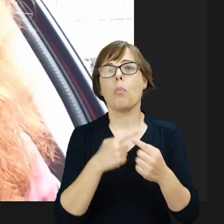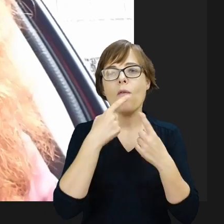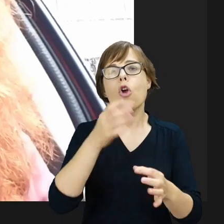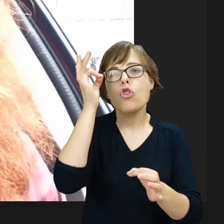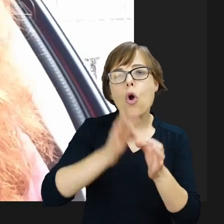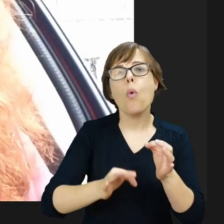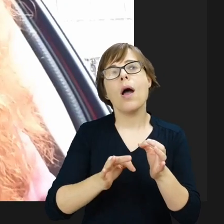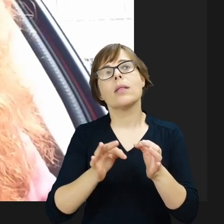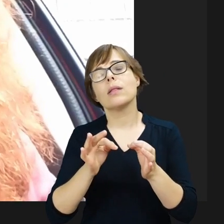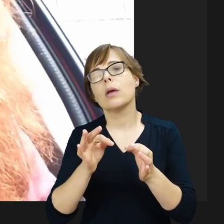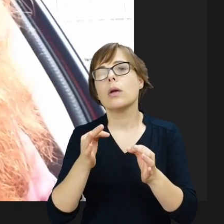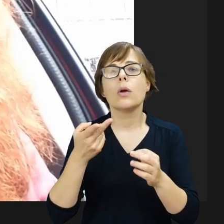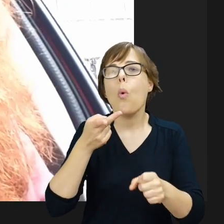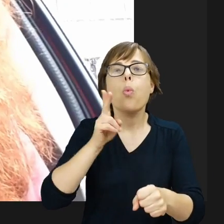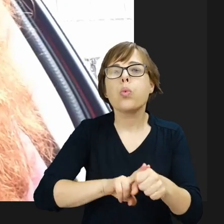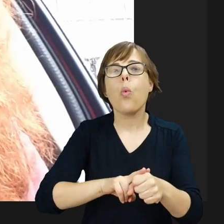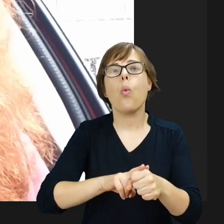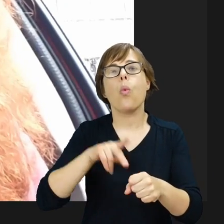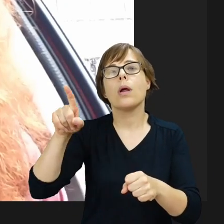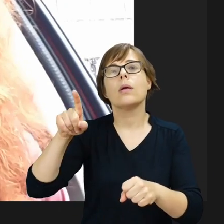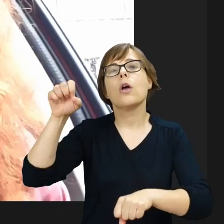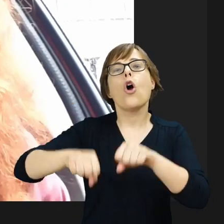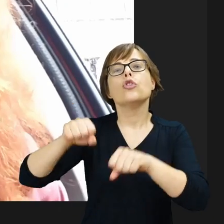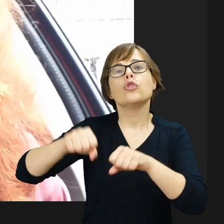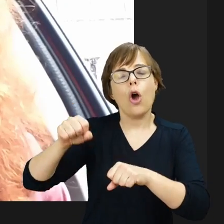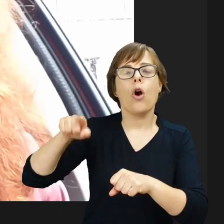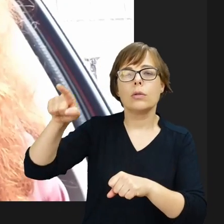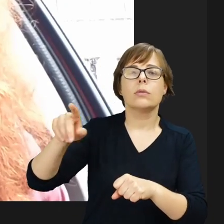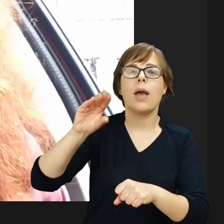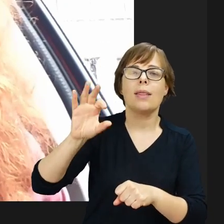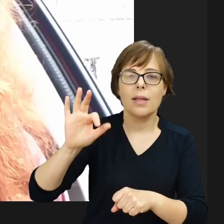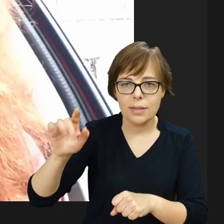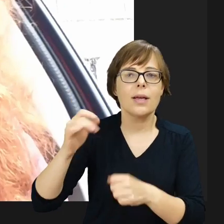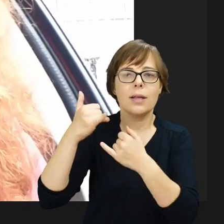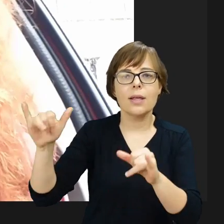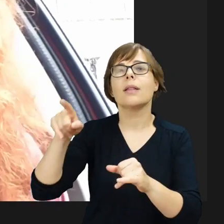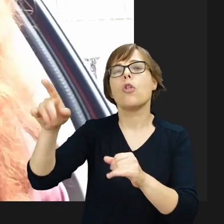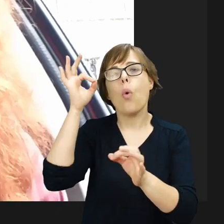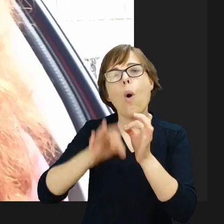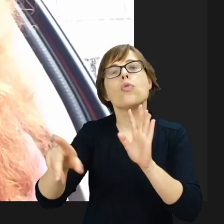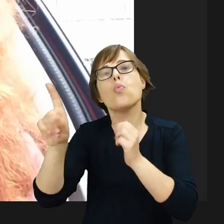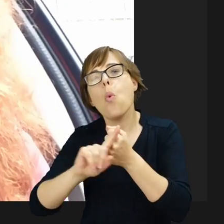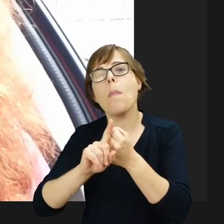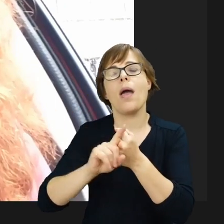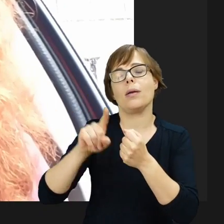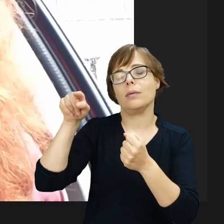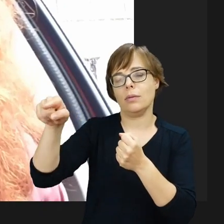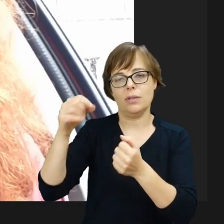sygnatury tych orzeczeń międzynarodowych trybunałów. No nie wiem, po co to komu, no ale zrobiłam to. No ale